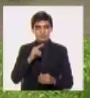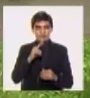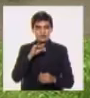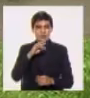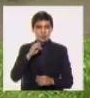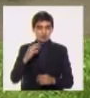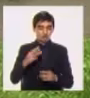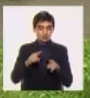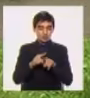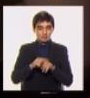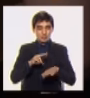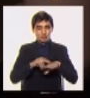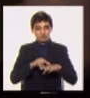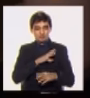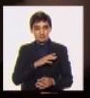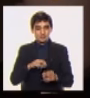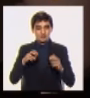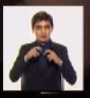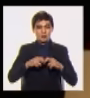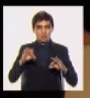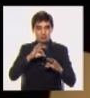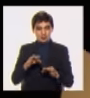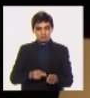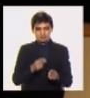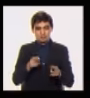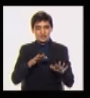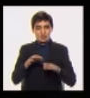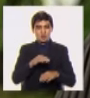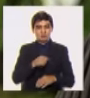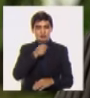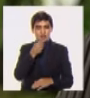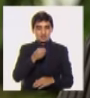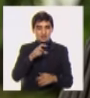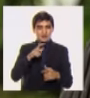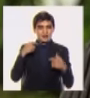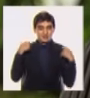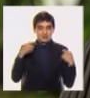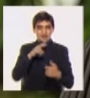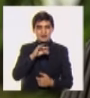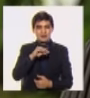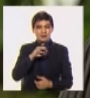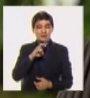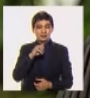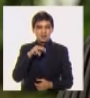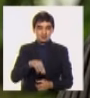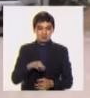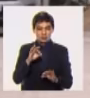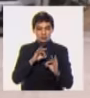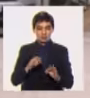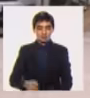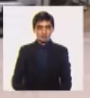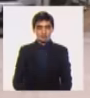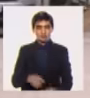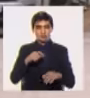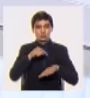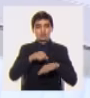погонах почему полицейские прекратили уголовное дело против старшего лейтенанта какая нам разница полицейские переливали кровь как